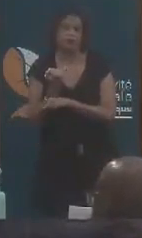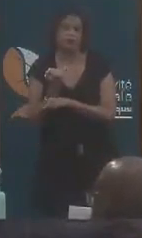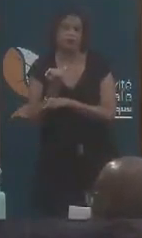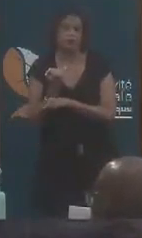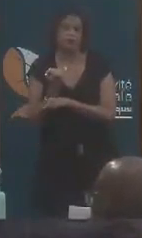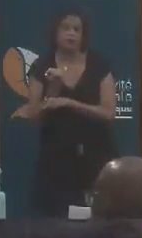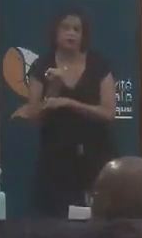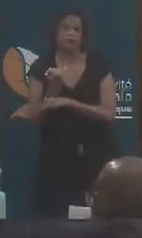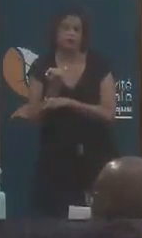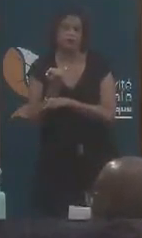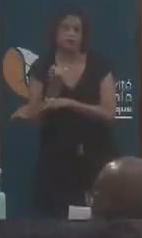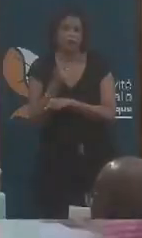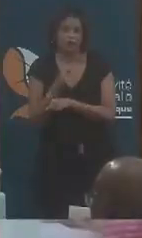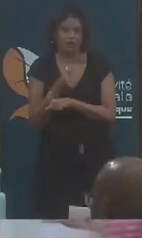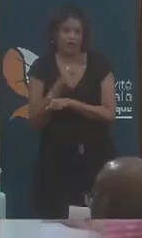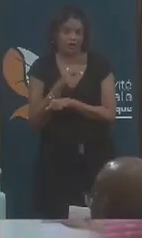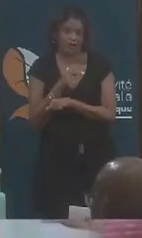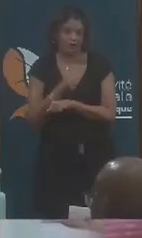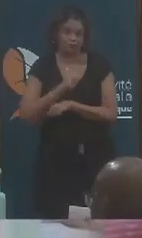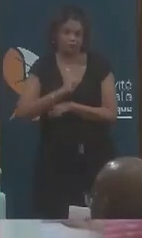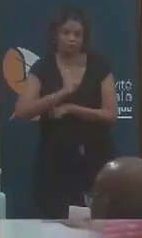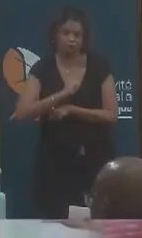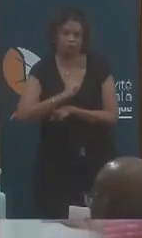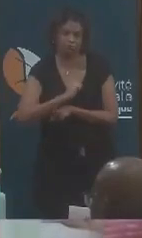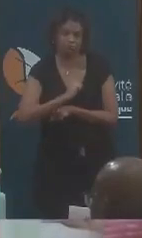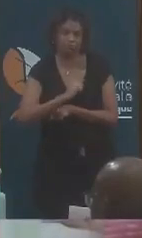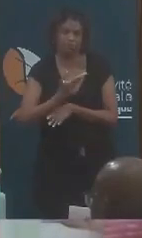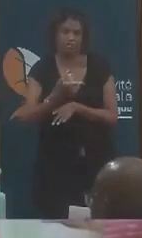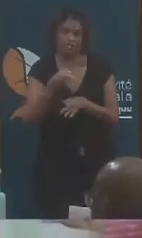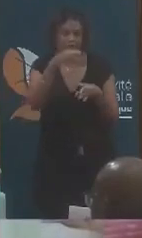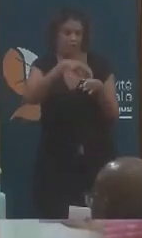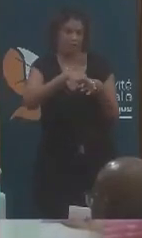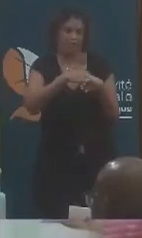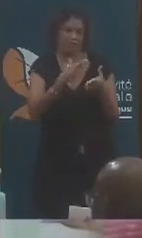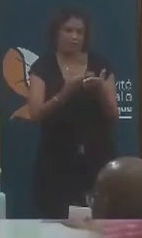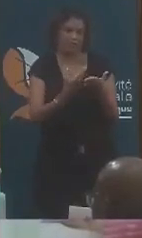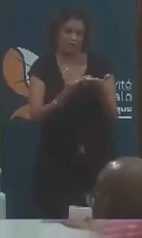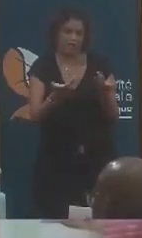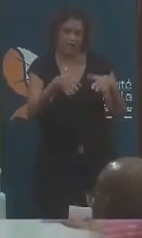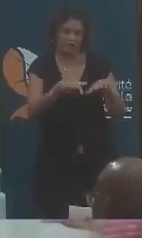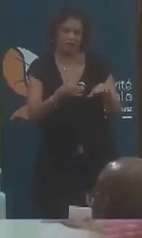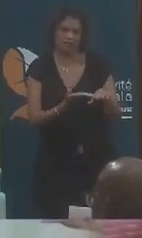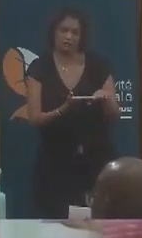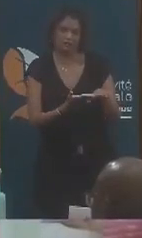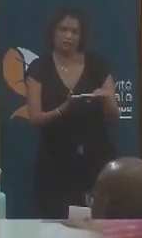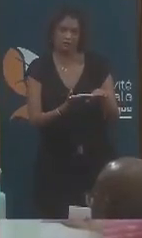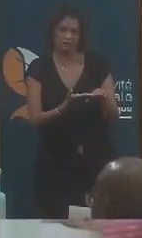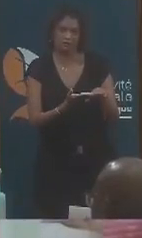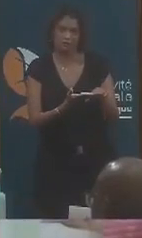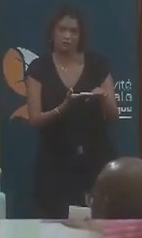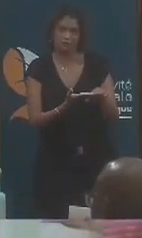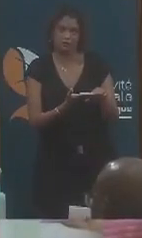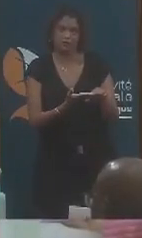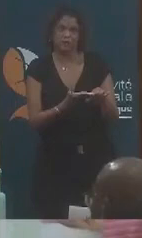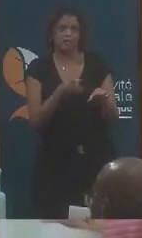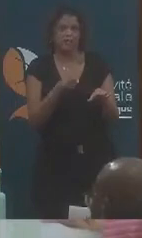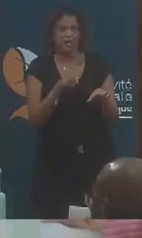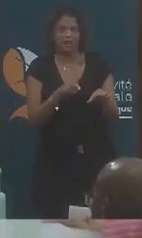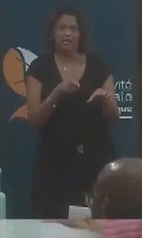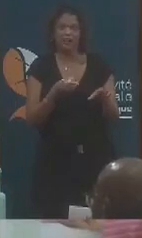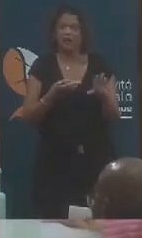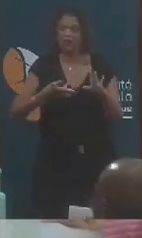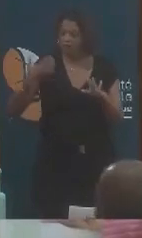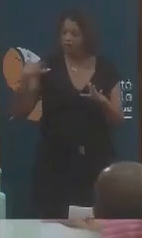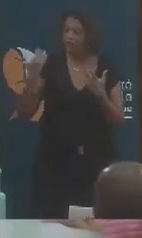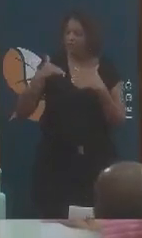qu'on soit précipité à faire une délibération uniquement au niveau de l'Assemblée. On prêtait le flanc, nous l'avions déjà d'ailleurs